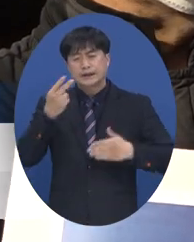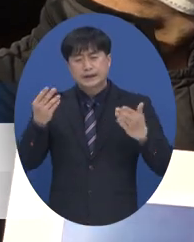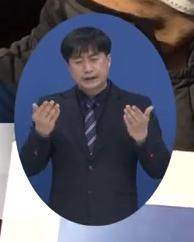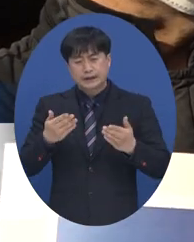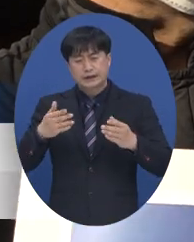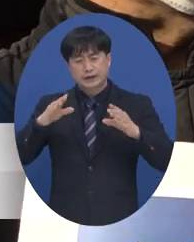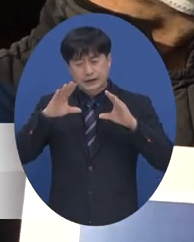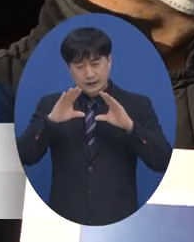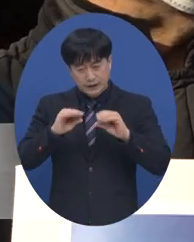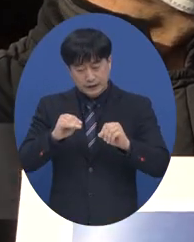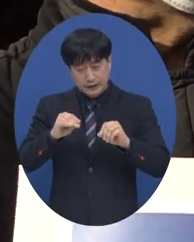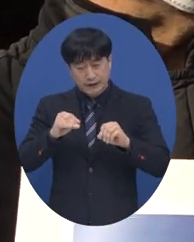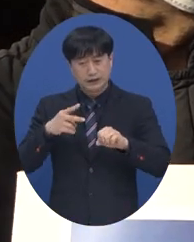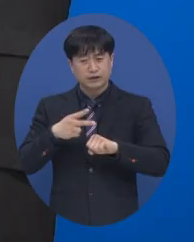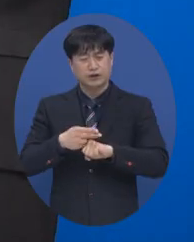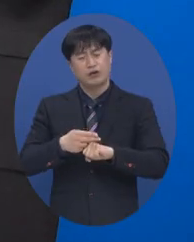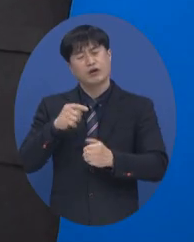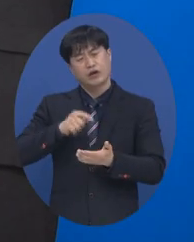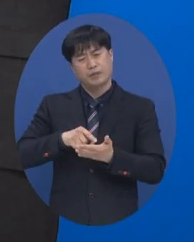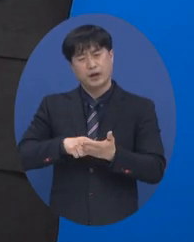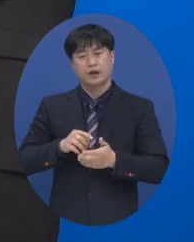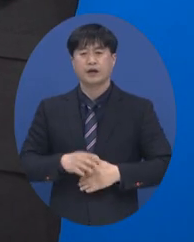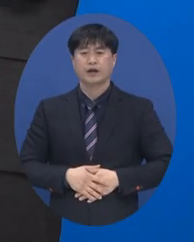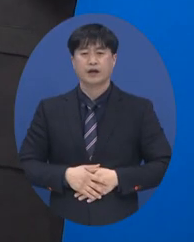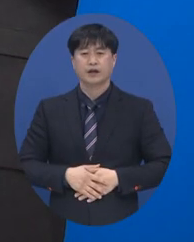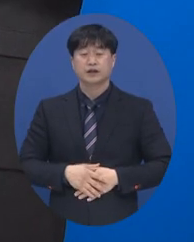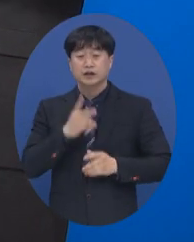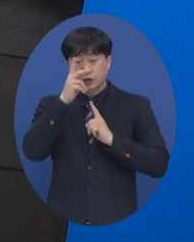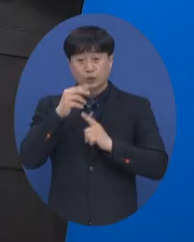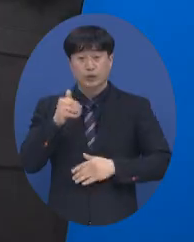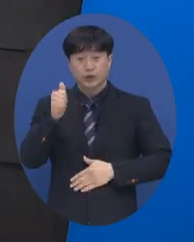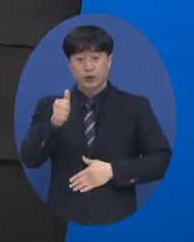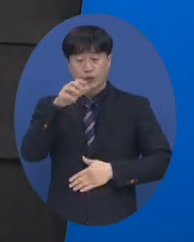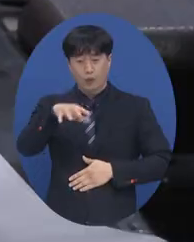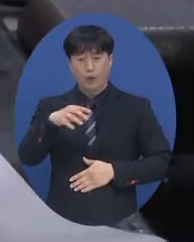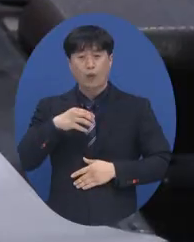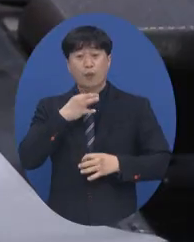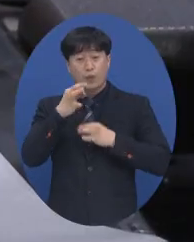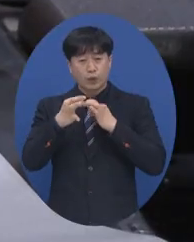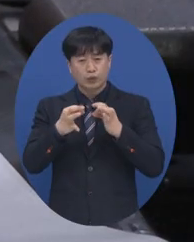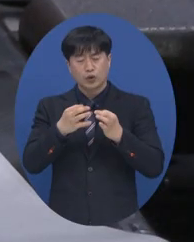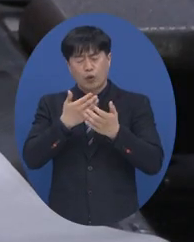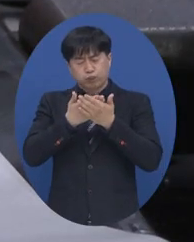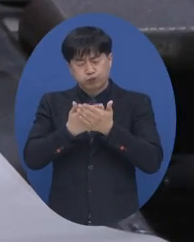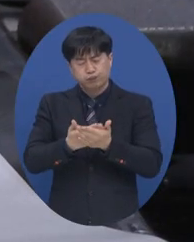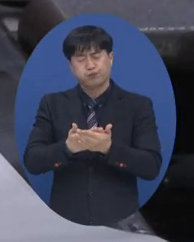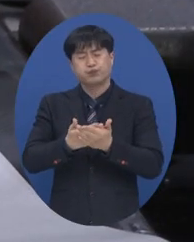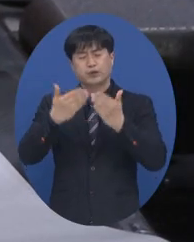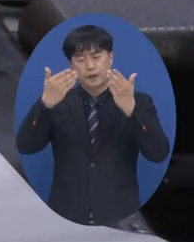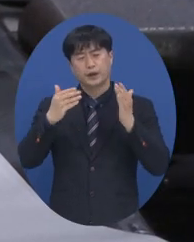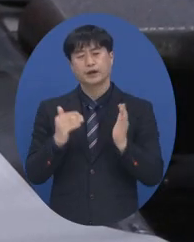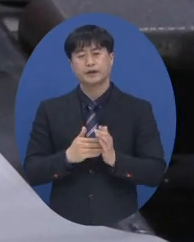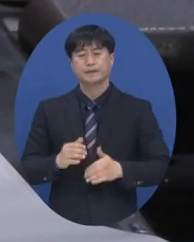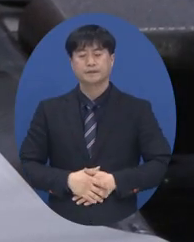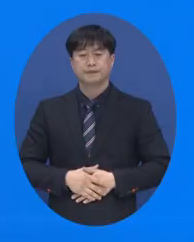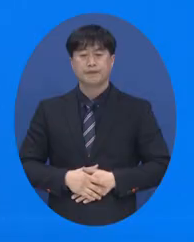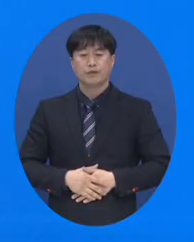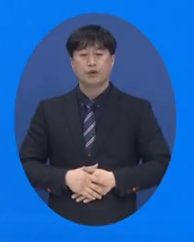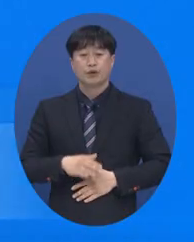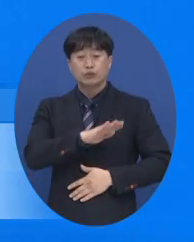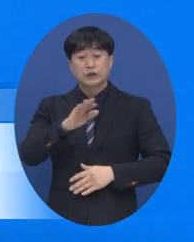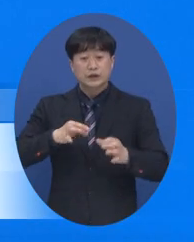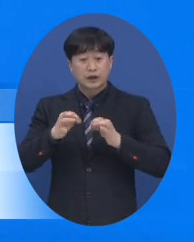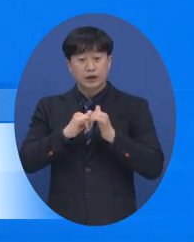너무도 벌떡 합니다 이제 자넨 특히 현장 목소리를 무겁게 받아들였습니다 우리